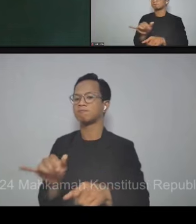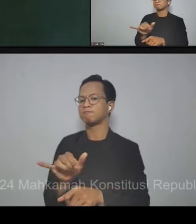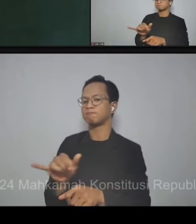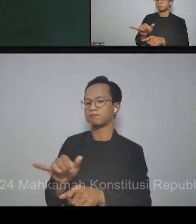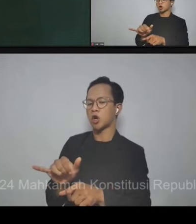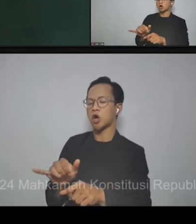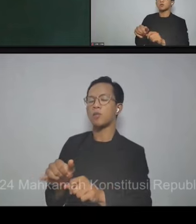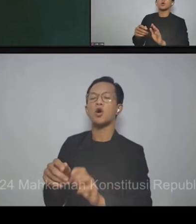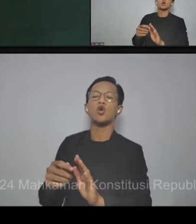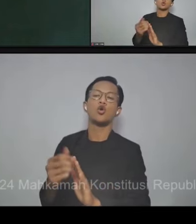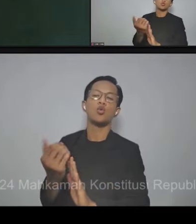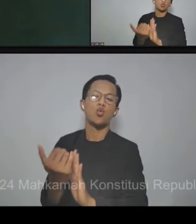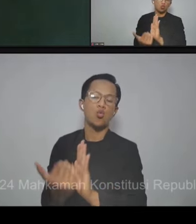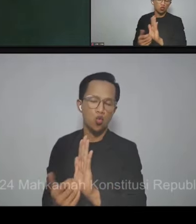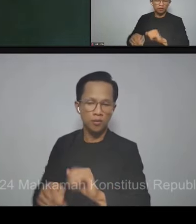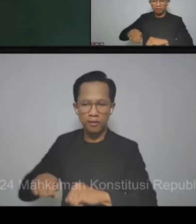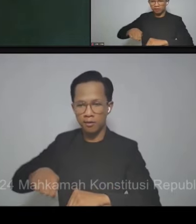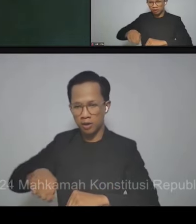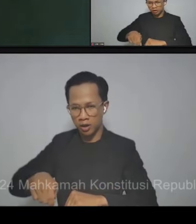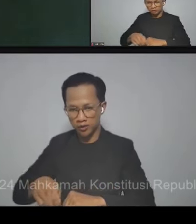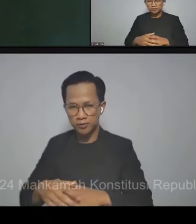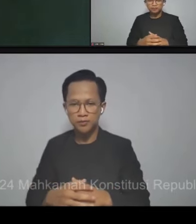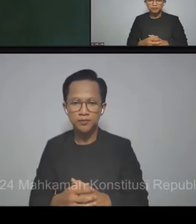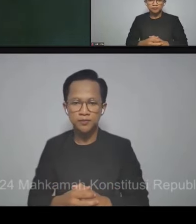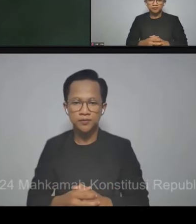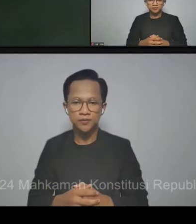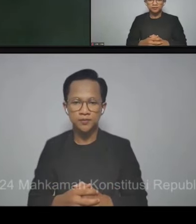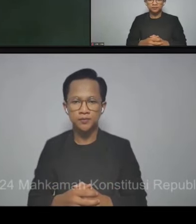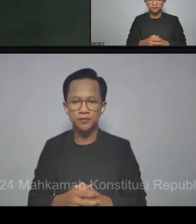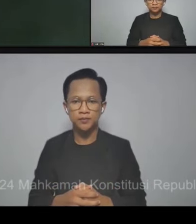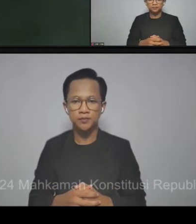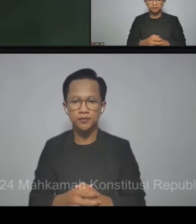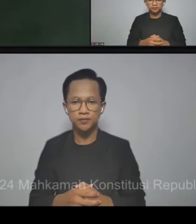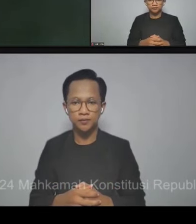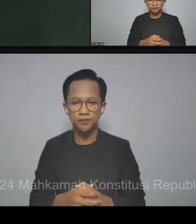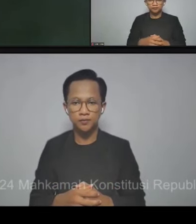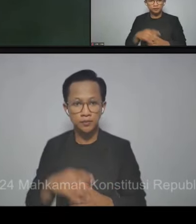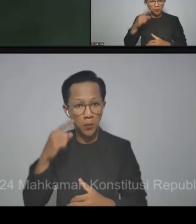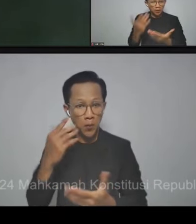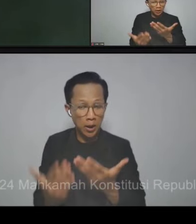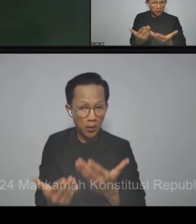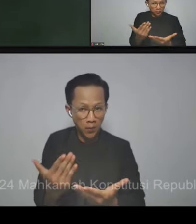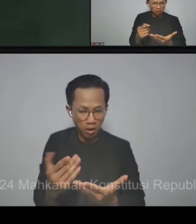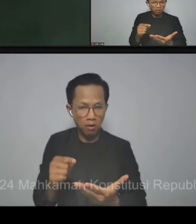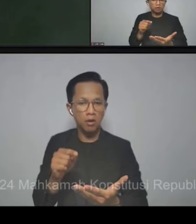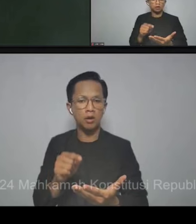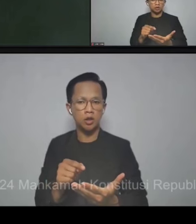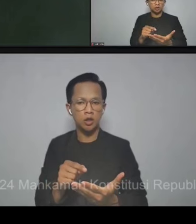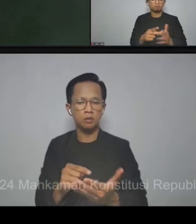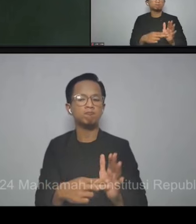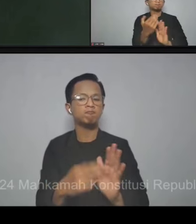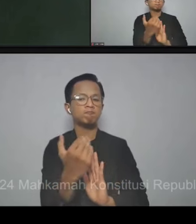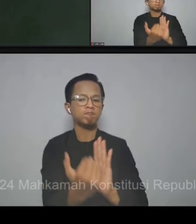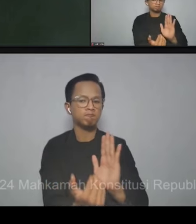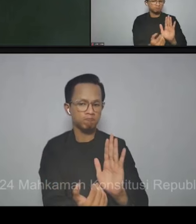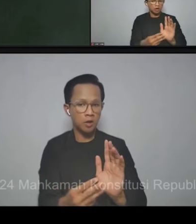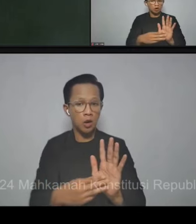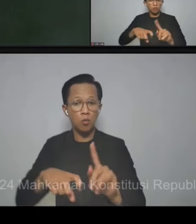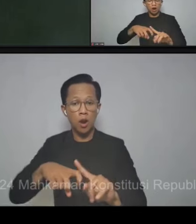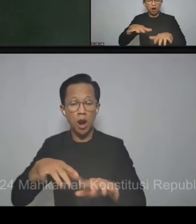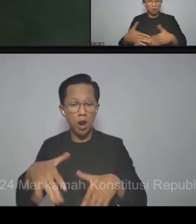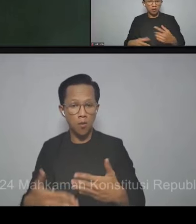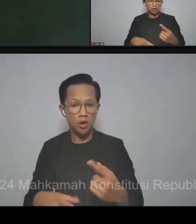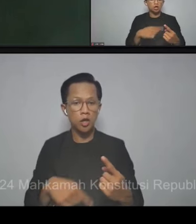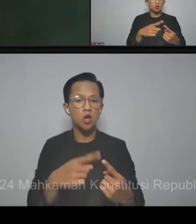inkasu adalah KUHAP menimbang bahwa selama pertimbangan hal di atas persoalan konsitas yang normal yang harus dijawab oleh Mahkamah adalah angka 1 angka